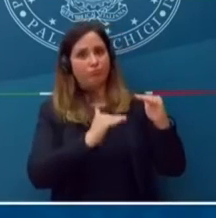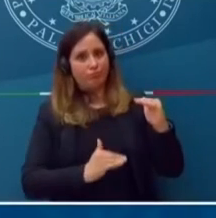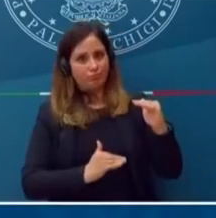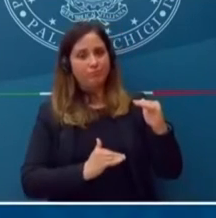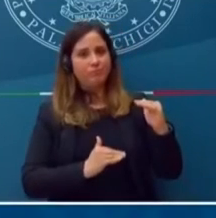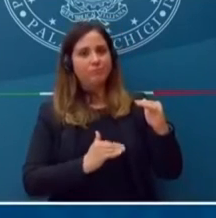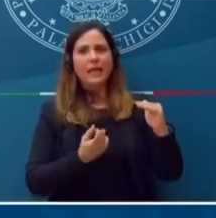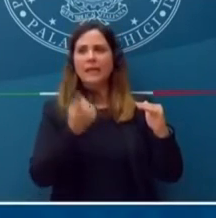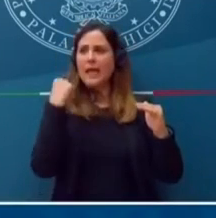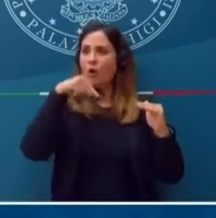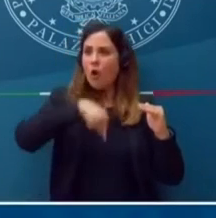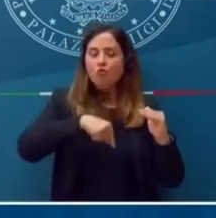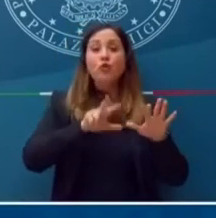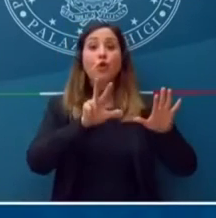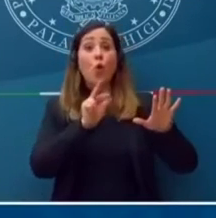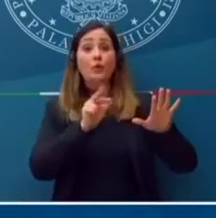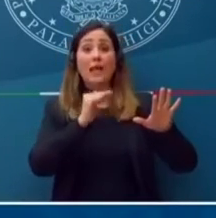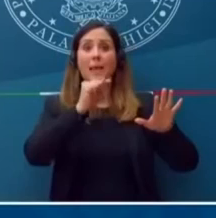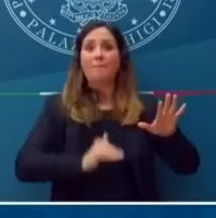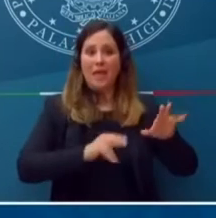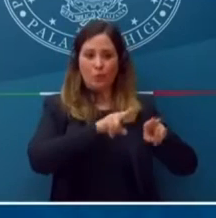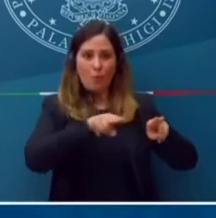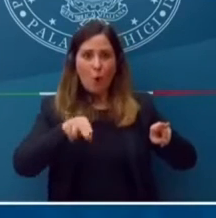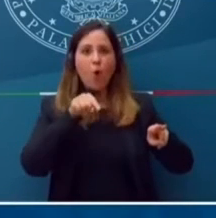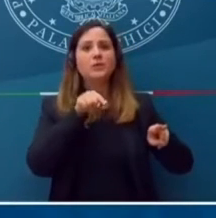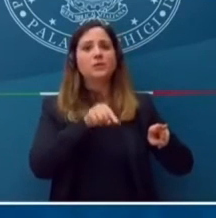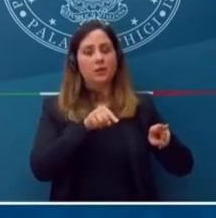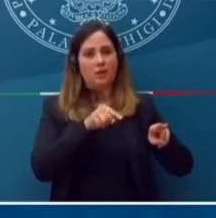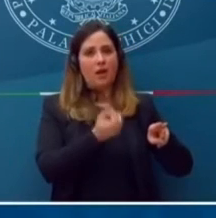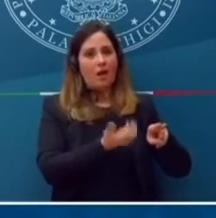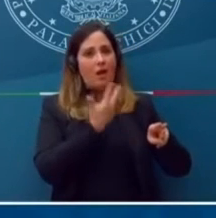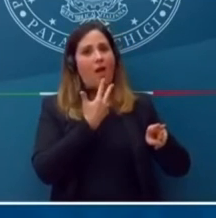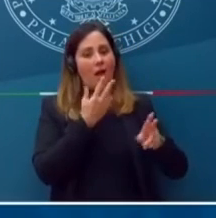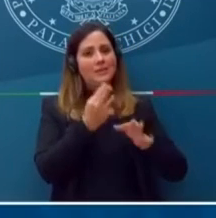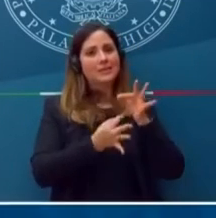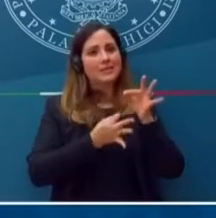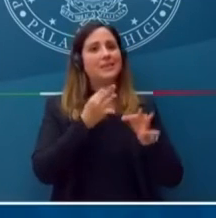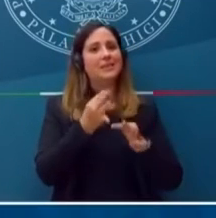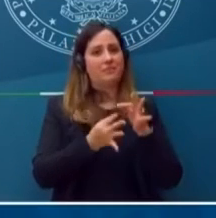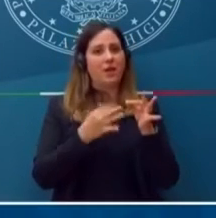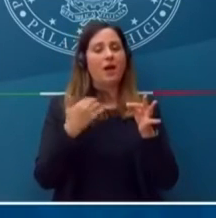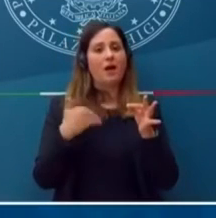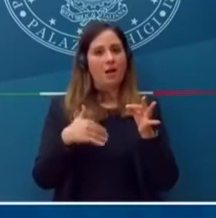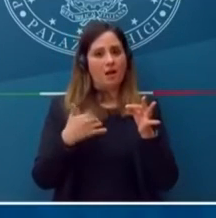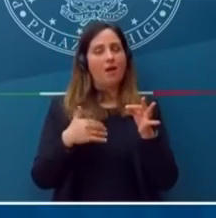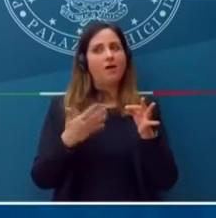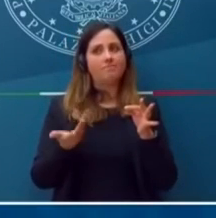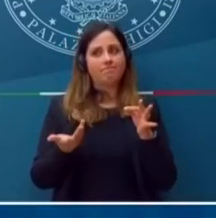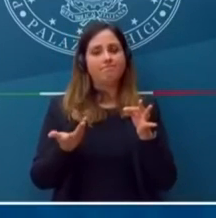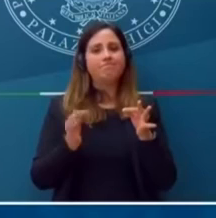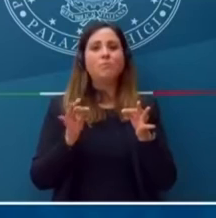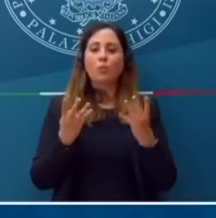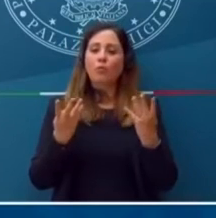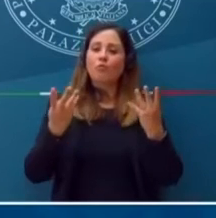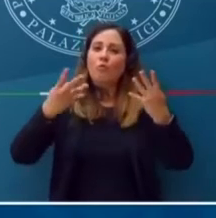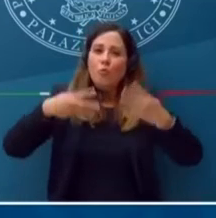di 80 unità, il che evidentemente testimonia quello che è stata